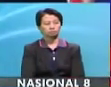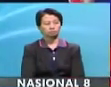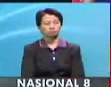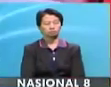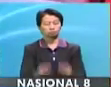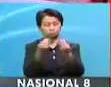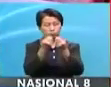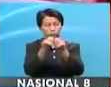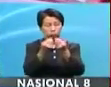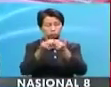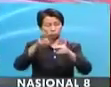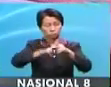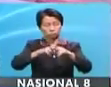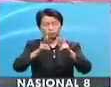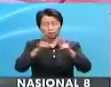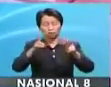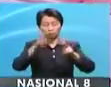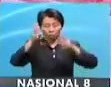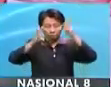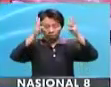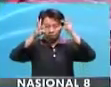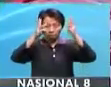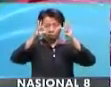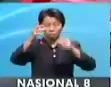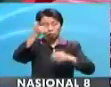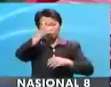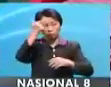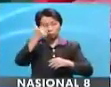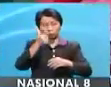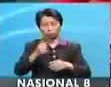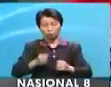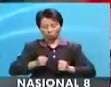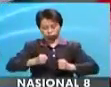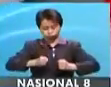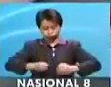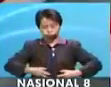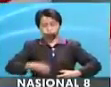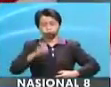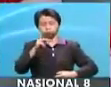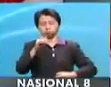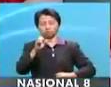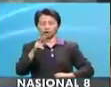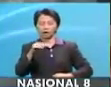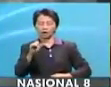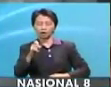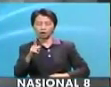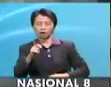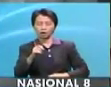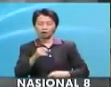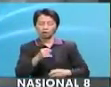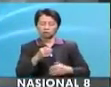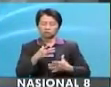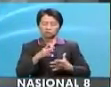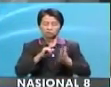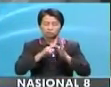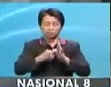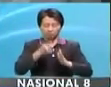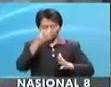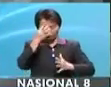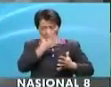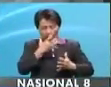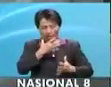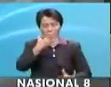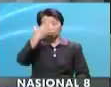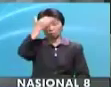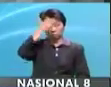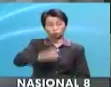Kadar peningkatan tersebut agak membimbangkan memandangkan kolesterol merupakan penyumbang utama sakit jantung dan strok.